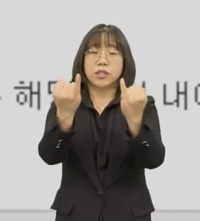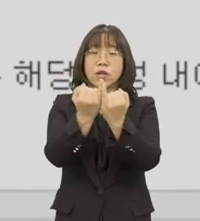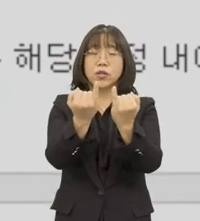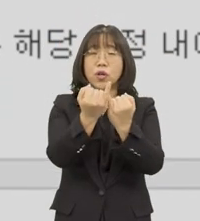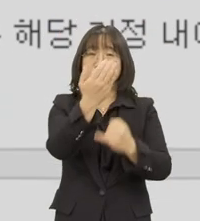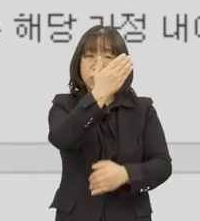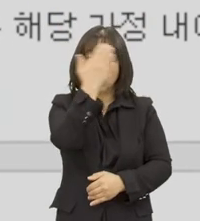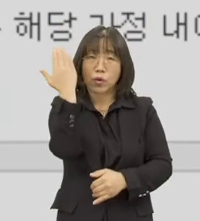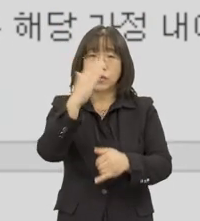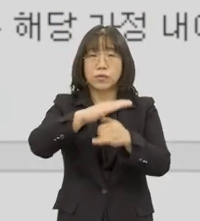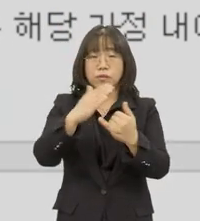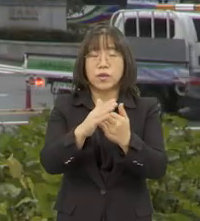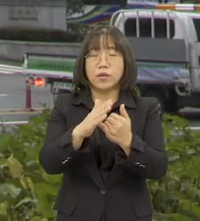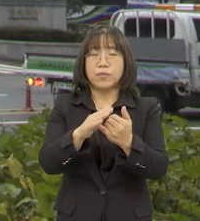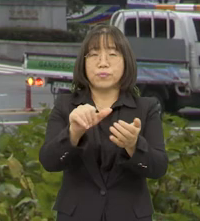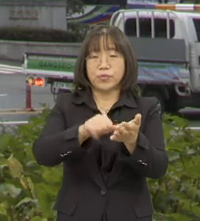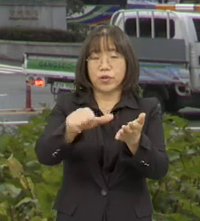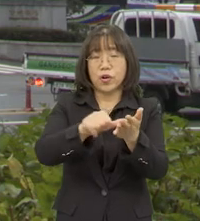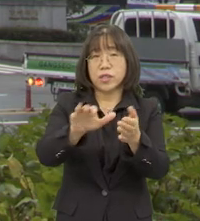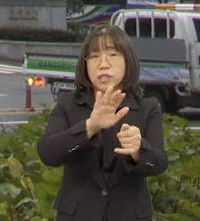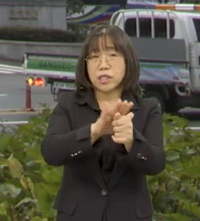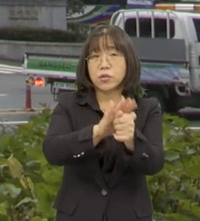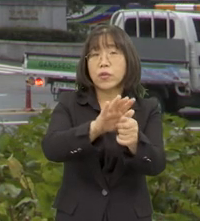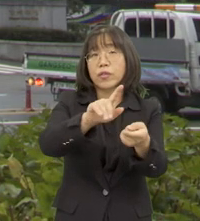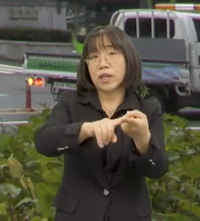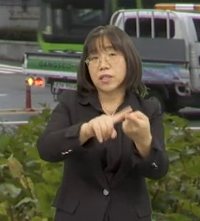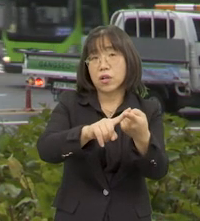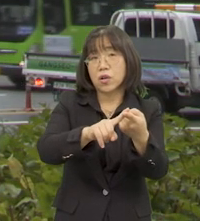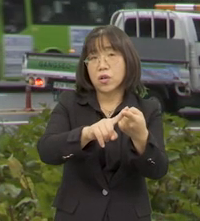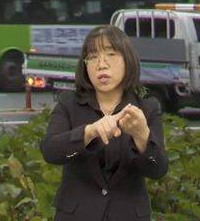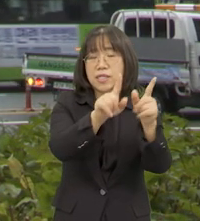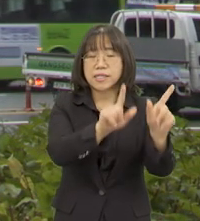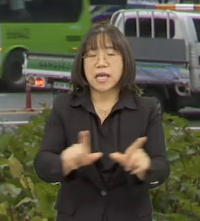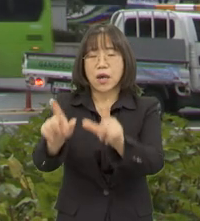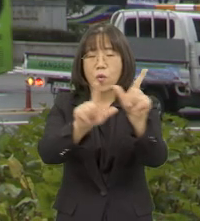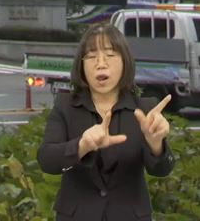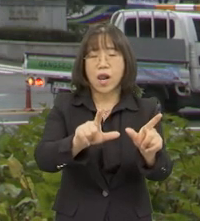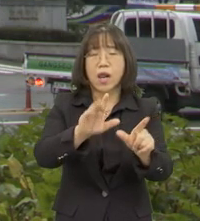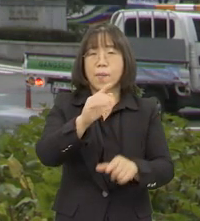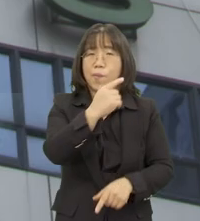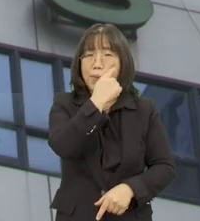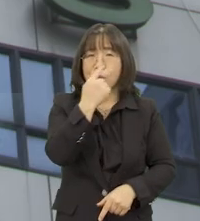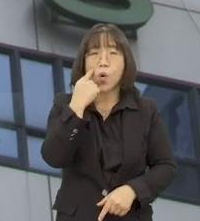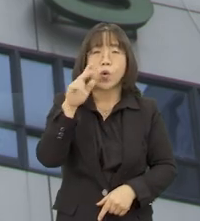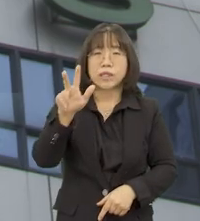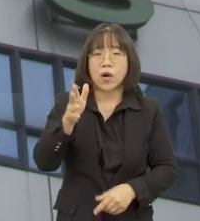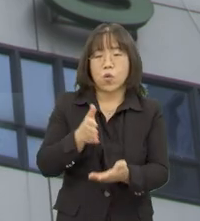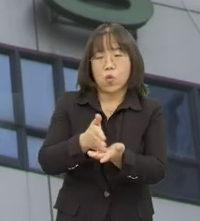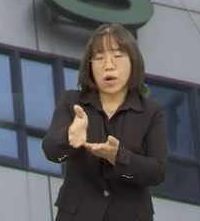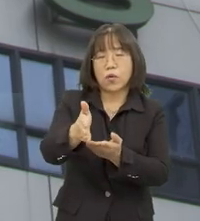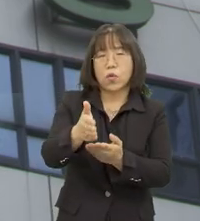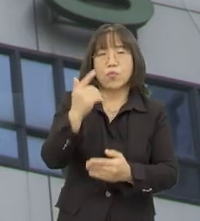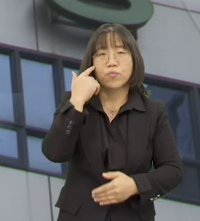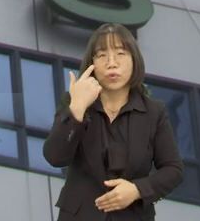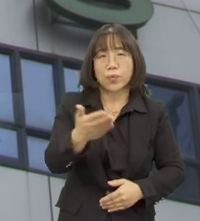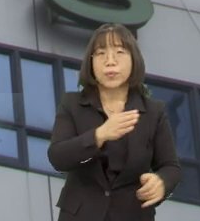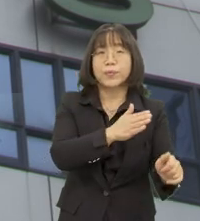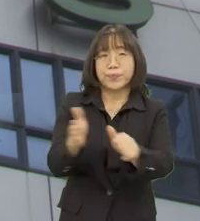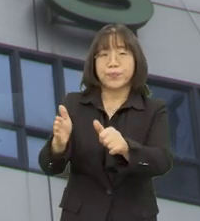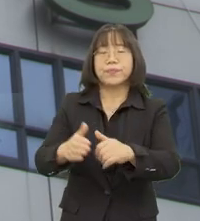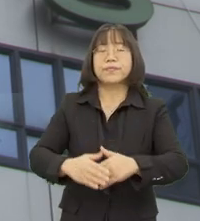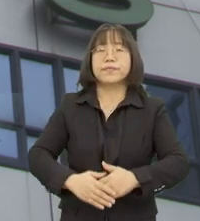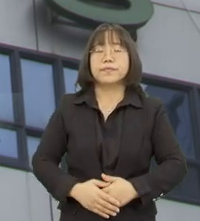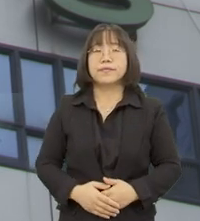있습니다 여성 청소년 보건 위생 용품 지원 에 대한 자세한 사항은 강서구청 생활 보장 과 로 문의하면